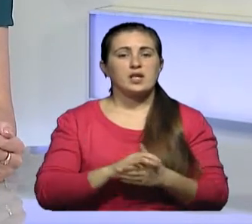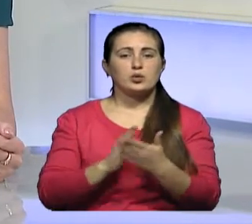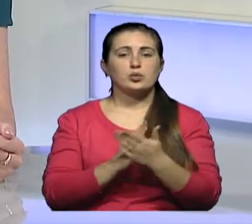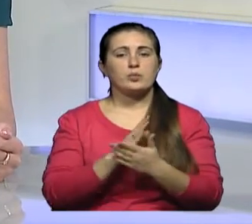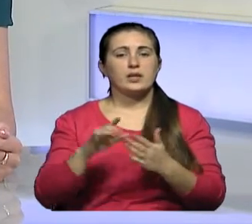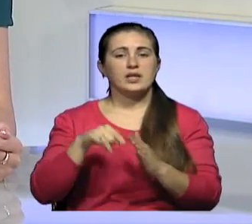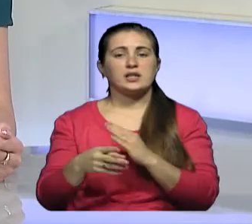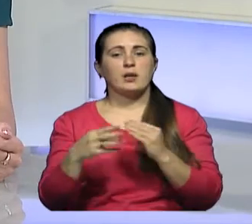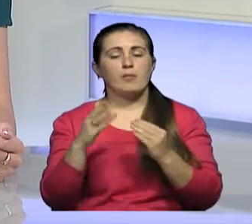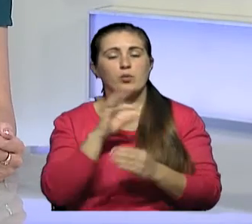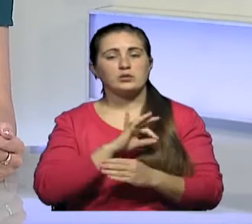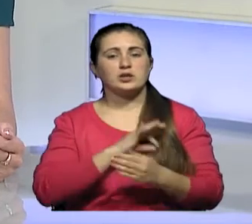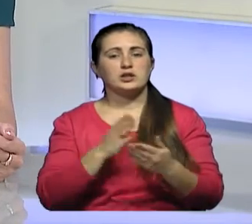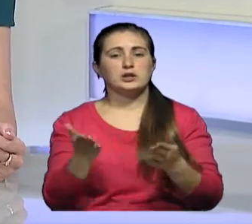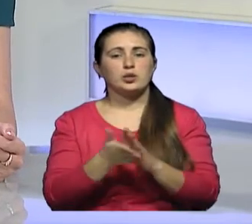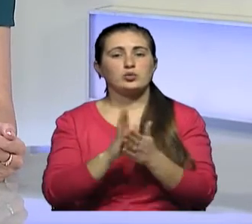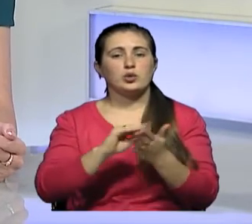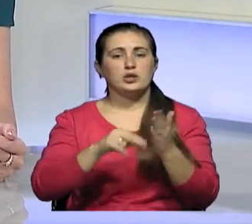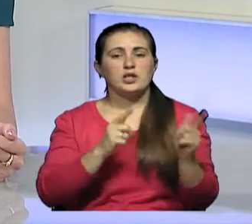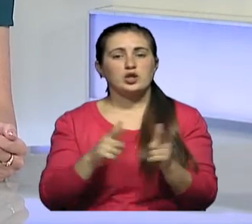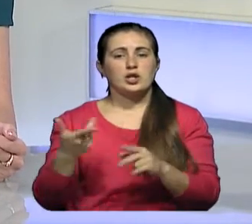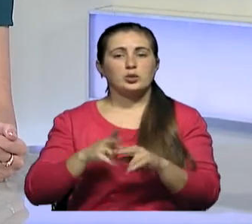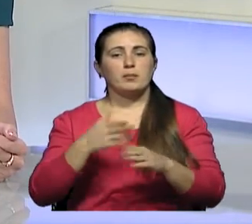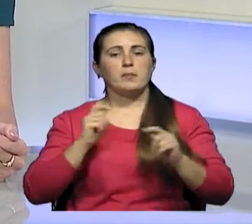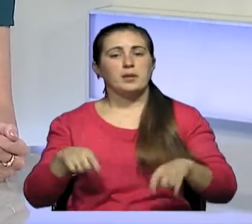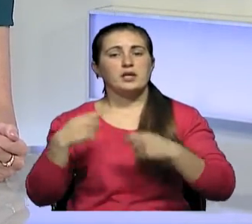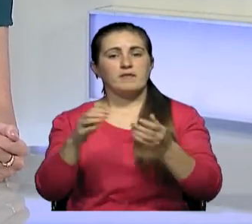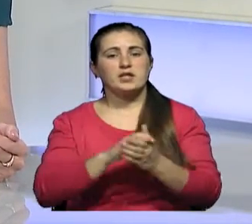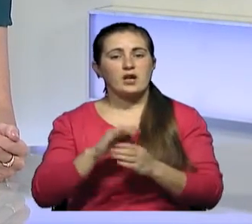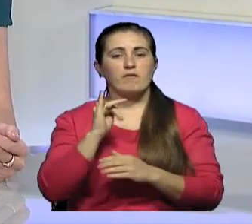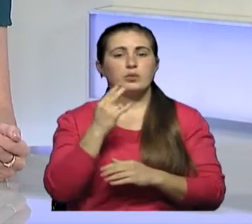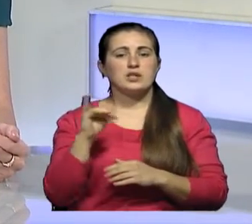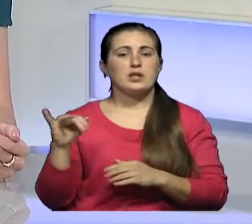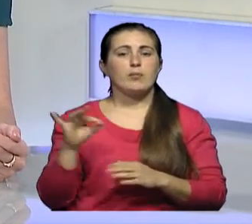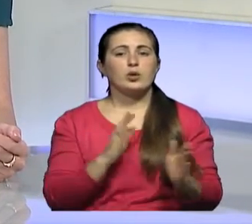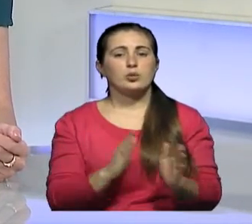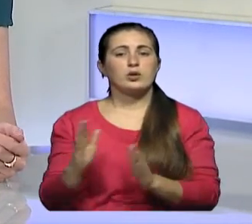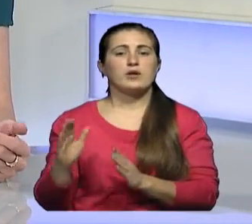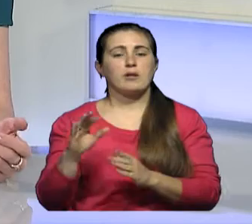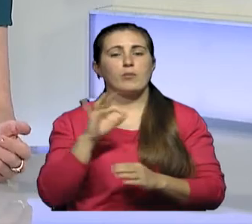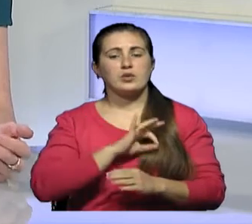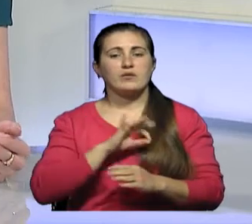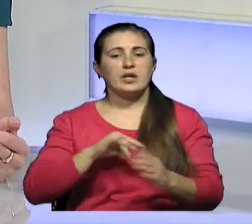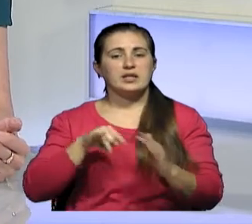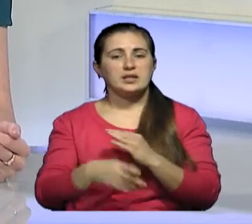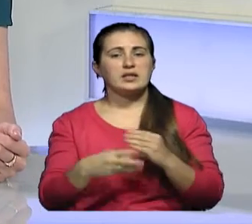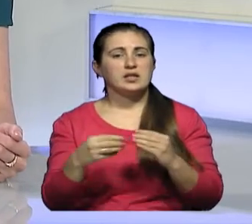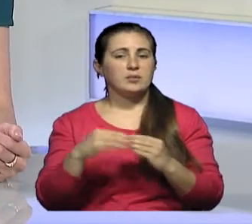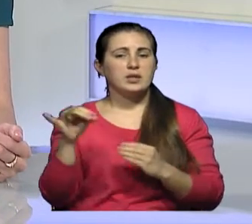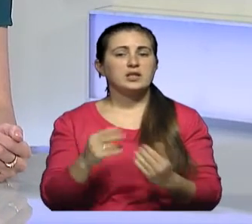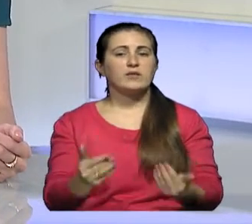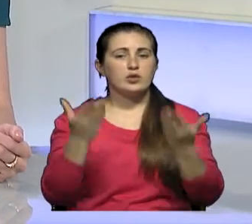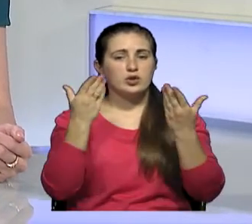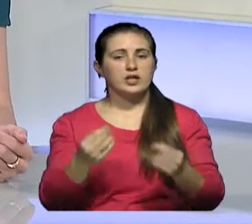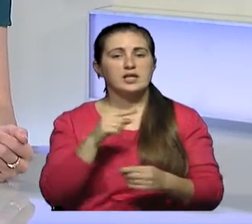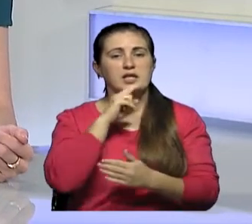недовольное заключено соглашение которым они передали федеральной функции по регулированию пользования недрами и на сегодняшний день те